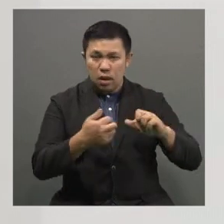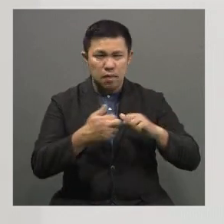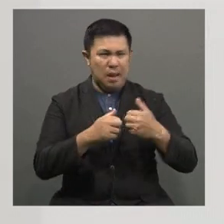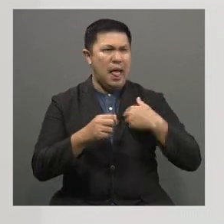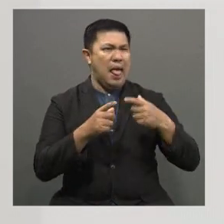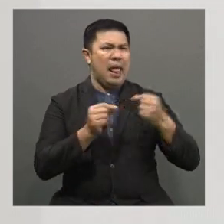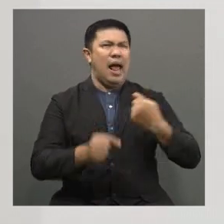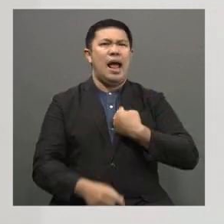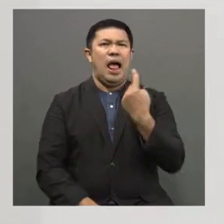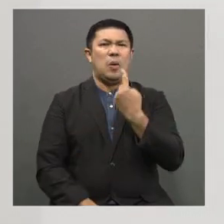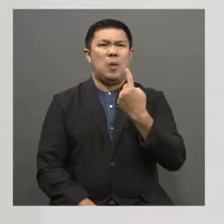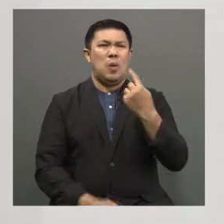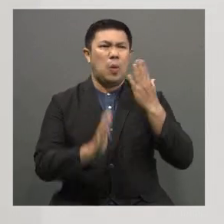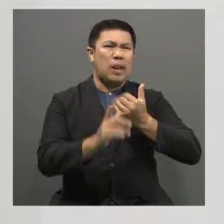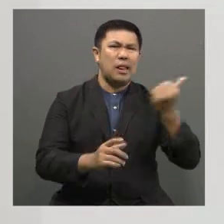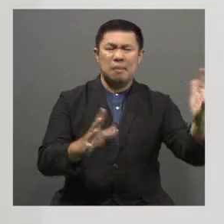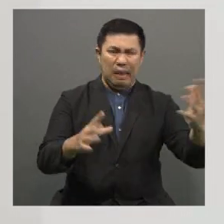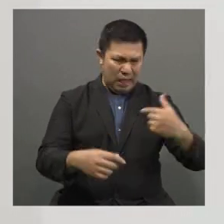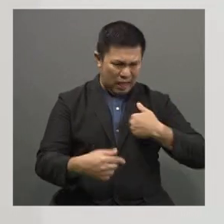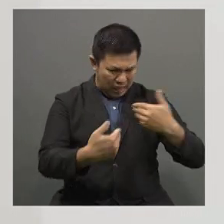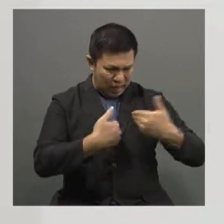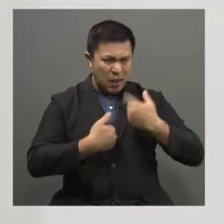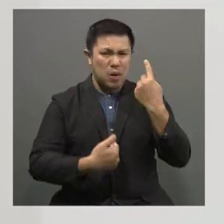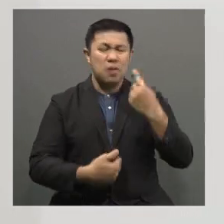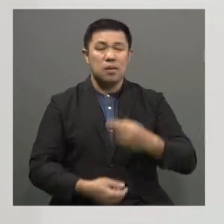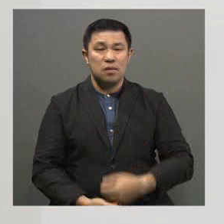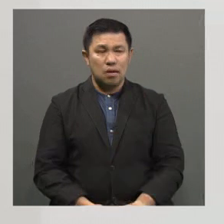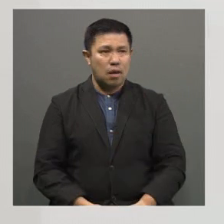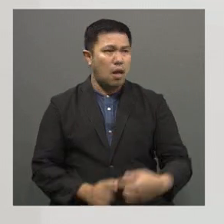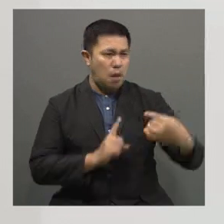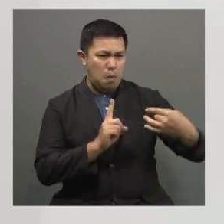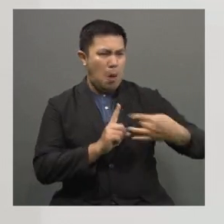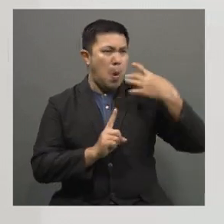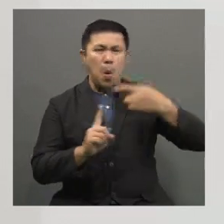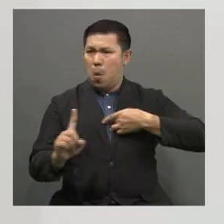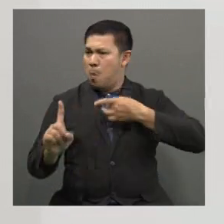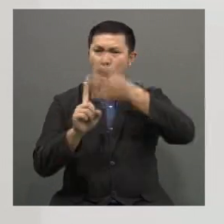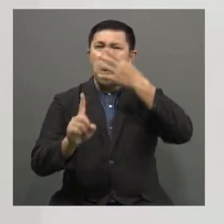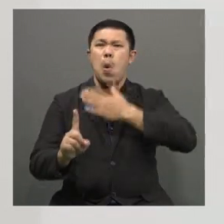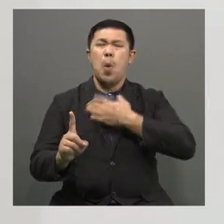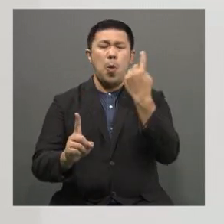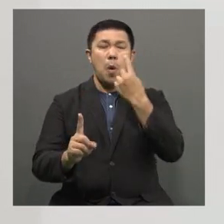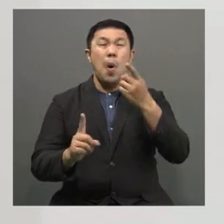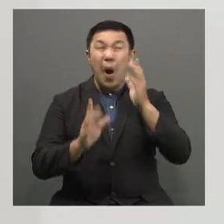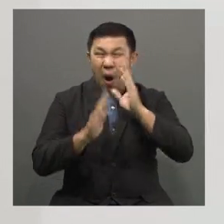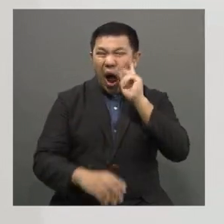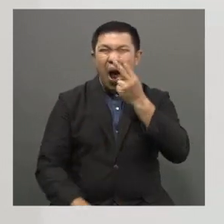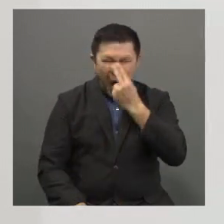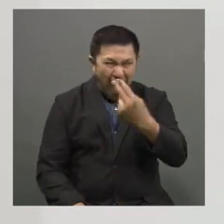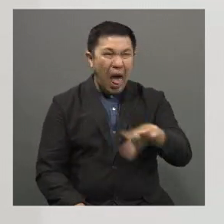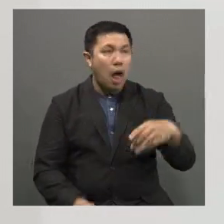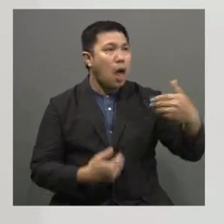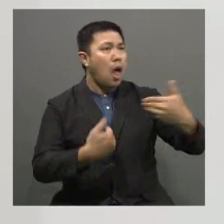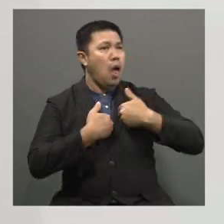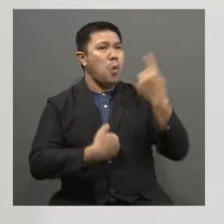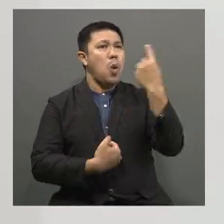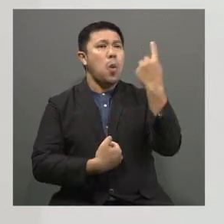เดียวนี่แหละมีเรื่องผมอยู่เรื่องเดียวตั้งเป้าข่างคนเดียวเลยใช่มั้ยพเดีไม่มีใช่มก็มีเรื่องผมก็อ้าสื่อก็ต้องเห็นอยู่แล้วว่าก็ก็ตั้งเป้ามา